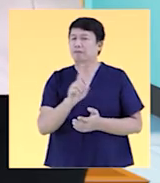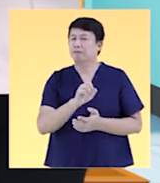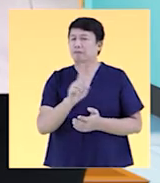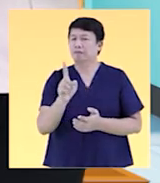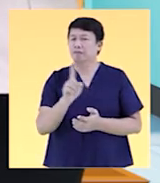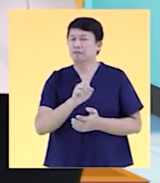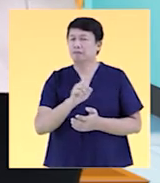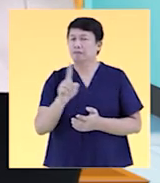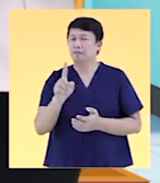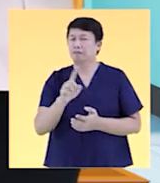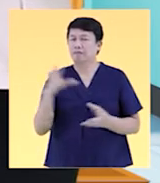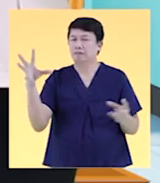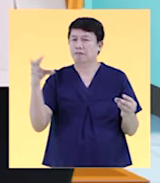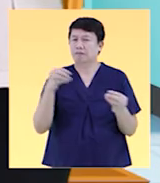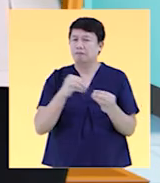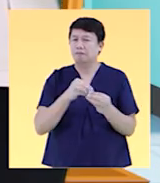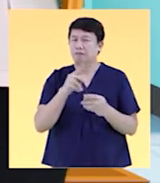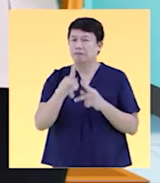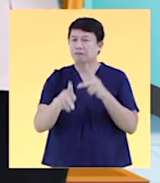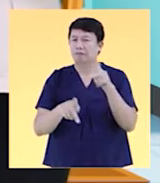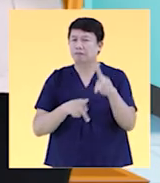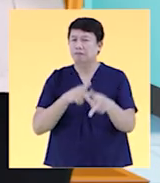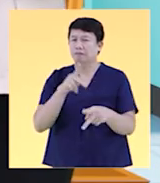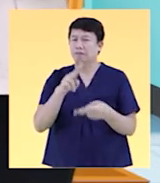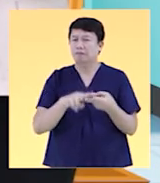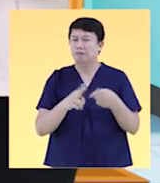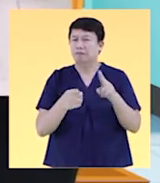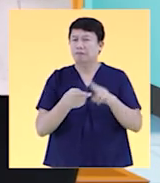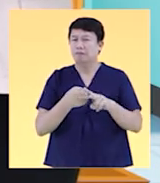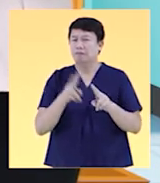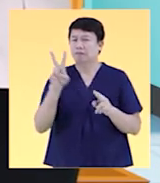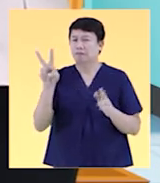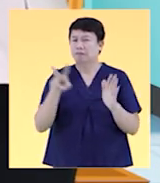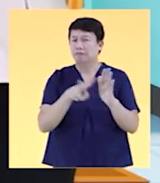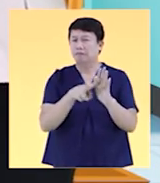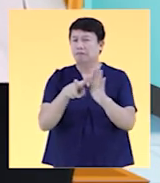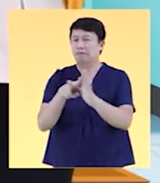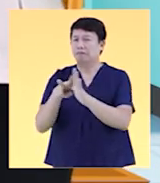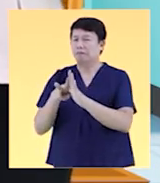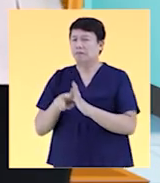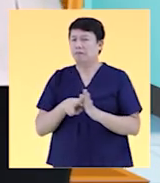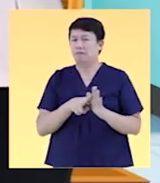ano ang kabuuang populasyon ng dalawang village?